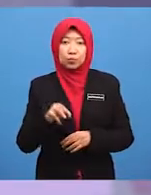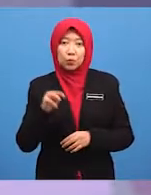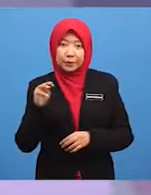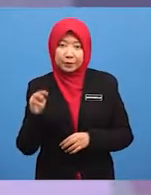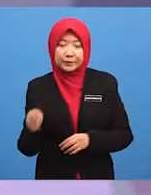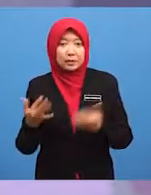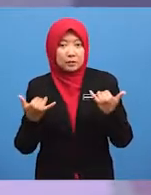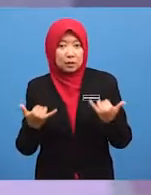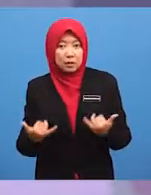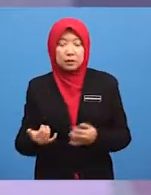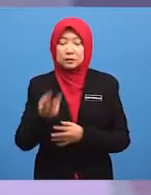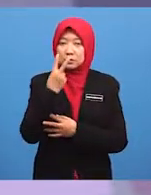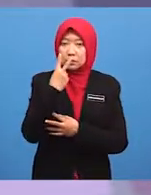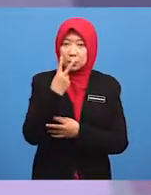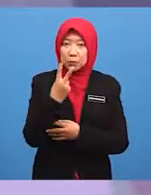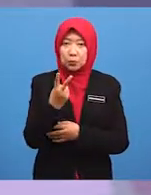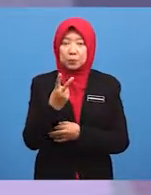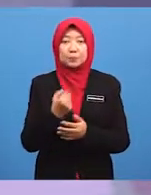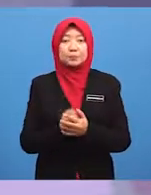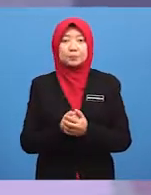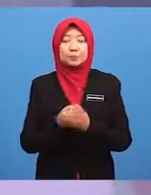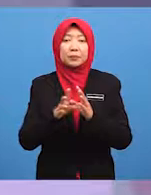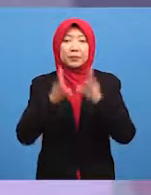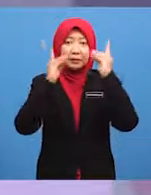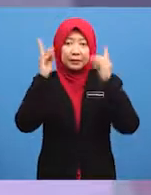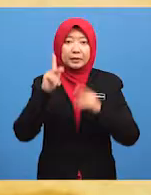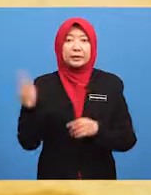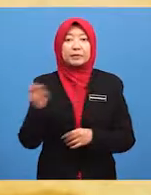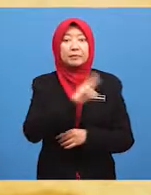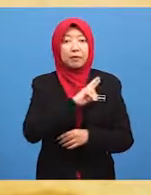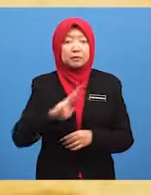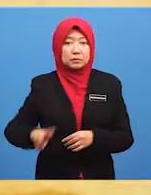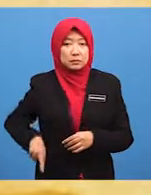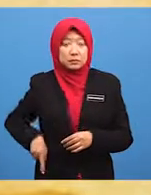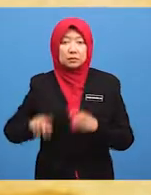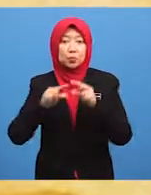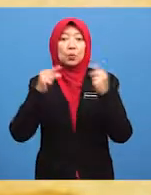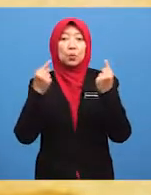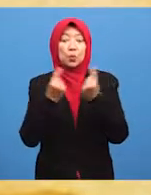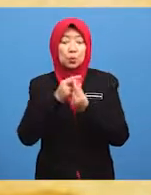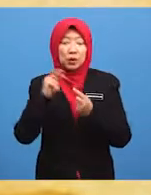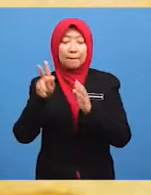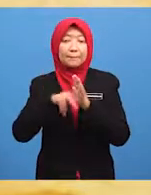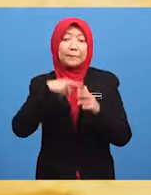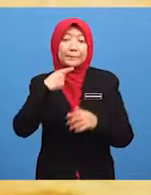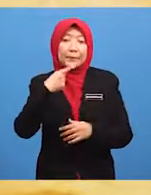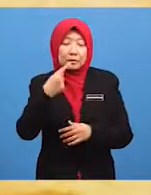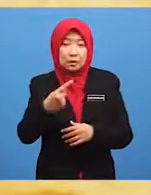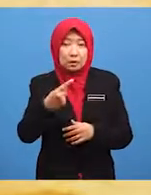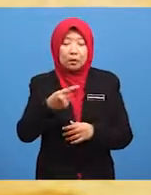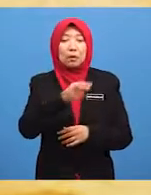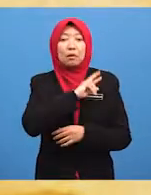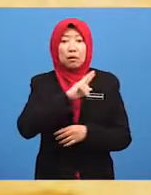kita lihat dan ketahui mengenai pendidikan golongan pemerintah. Golongan pemerintah seperti